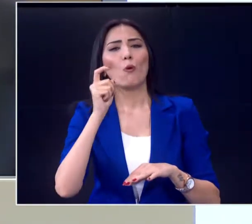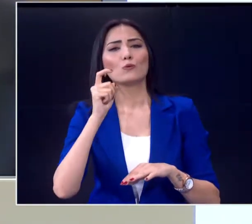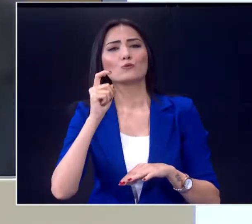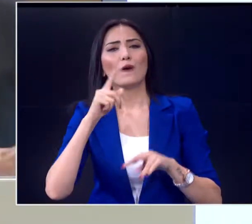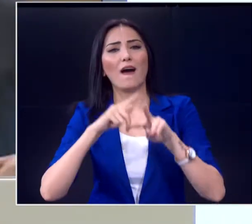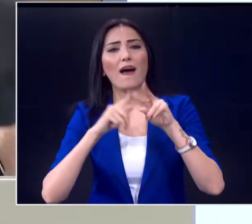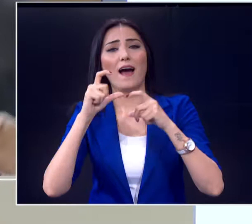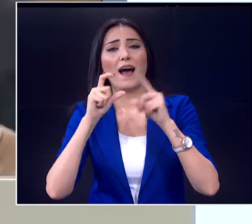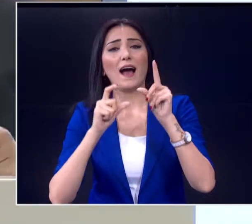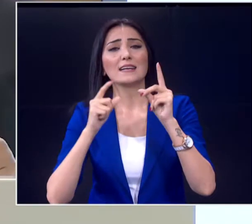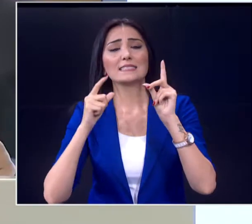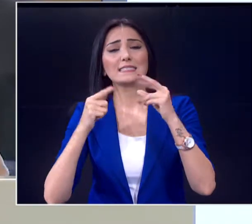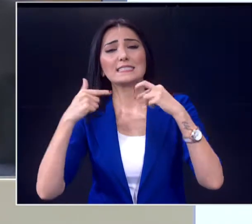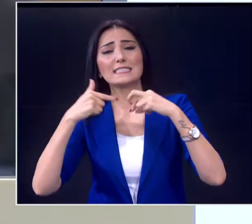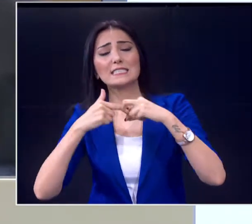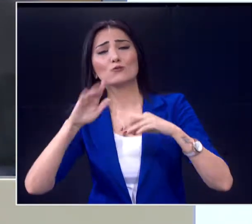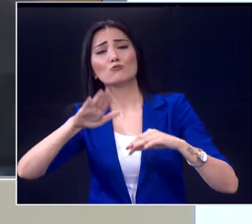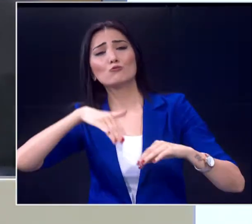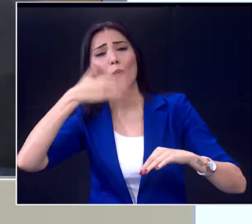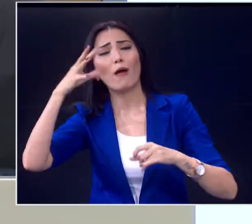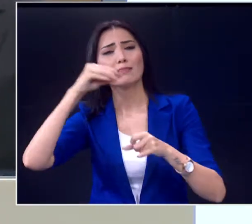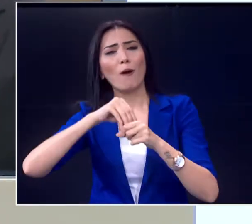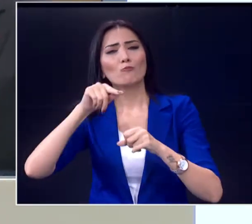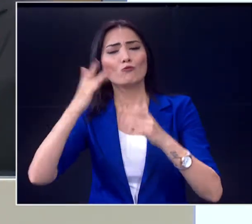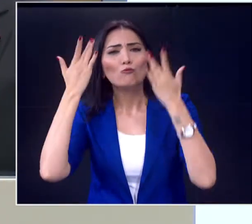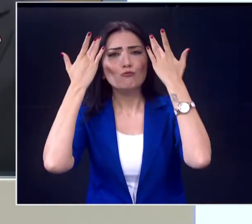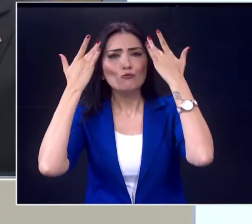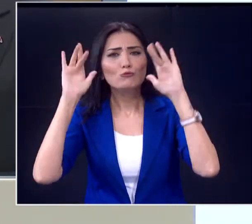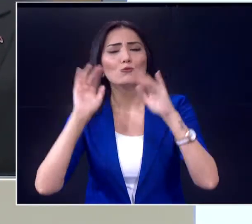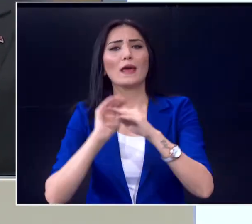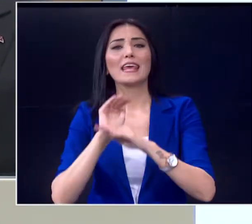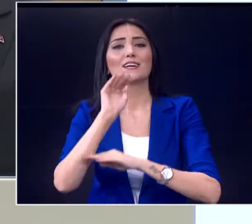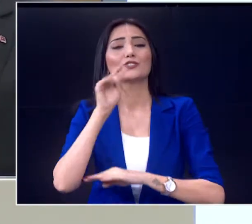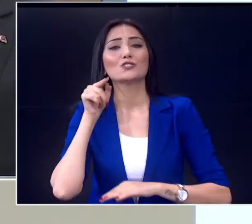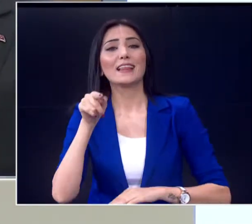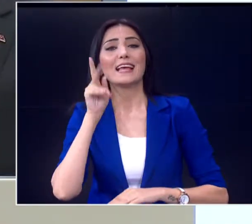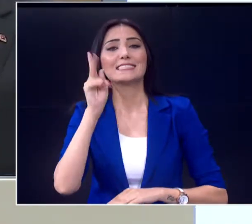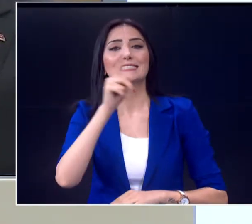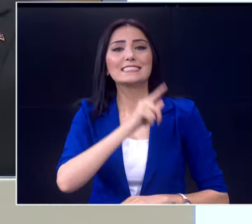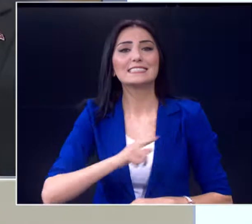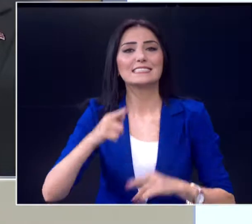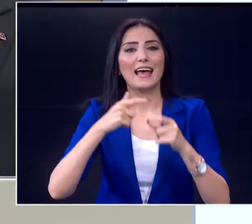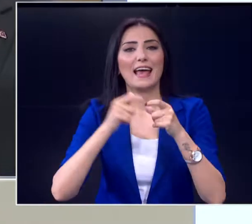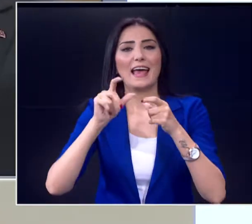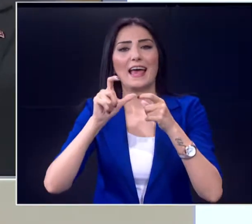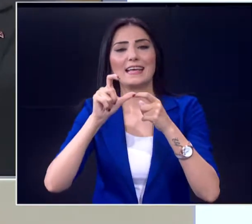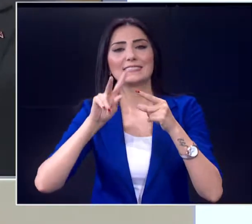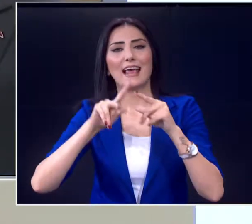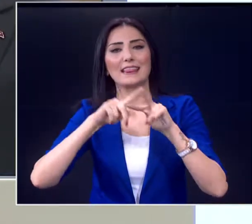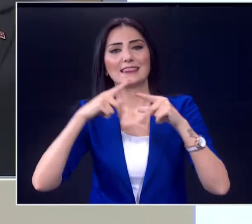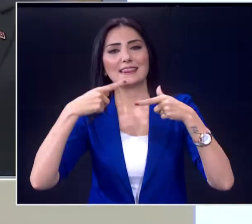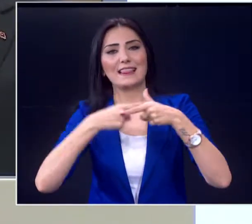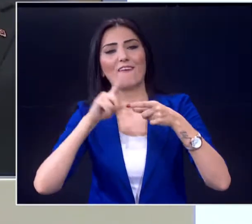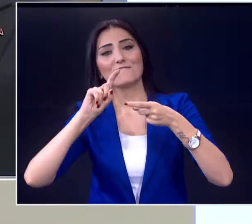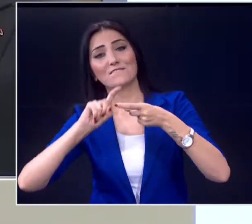9 asır sonra dahi bu kültürü yaşatan siz esnaf ve